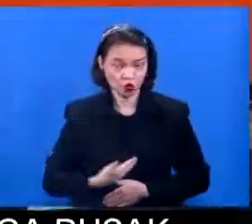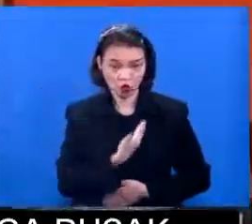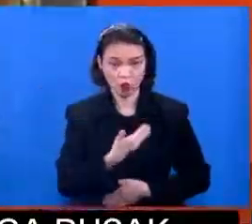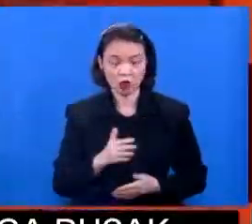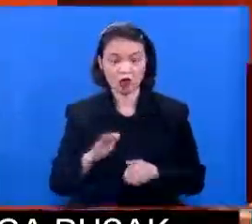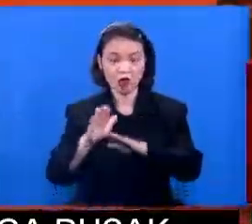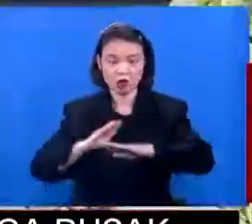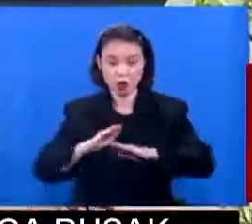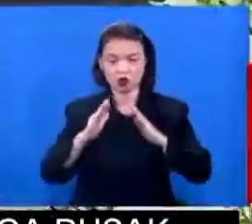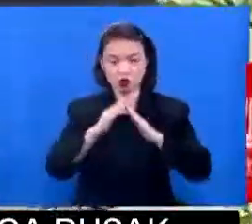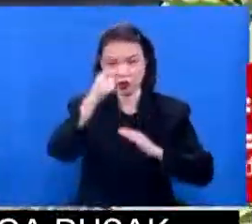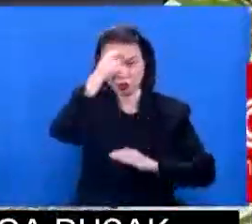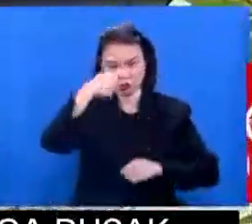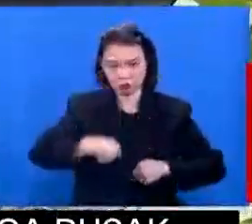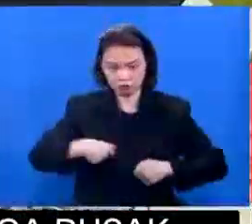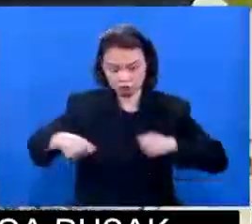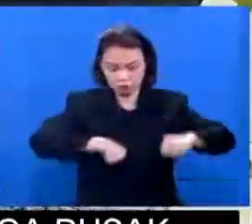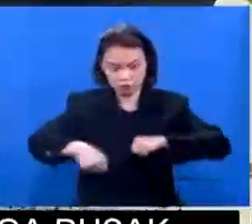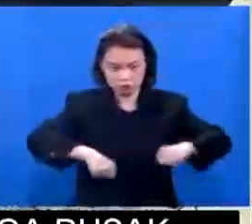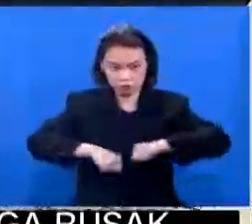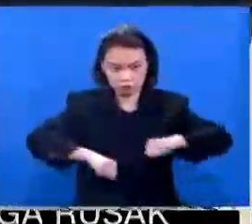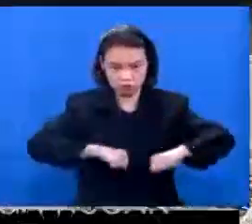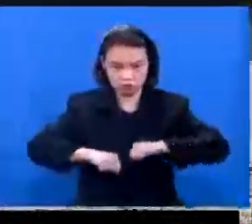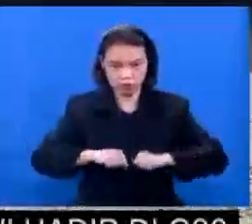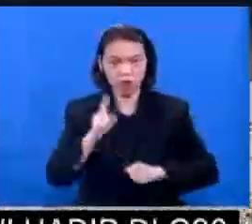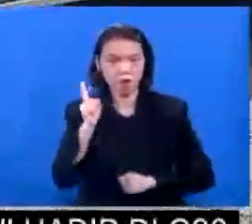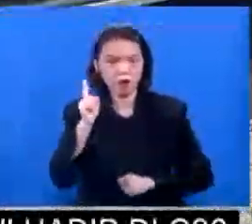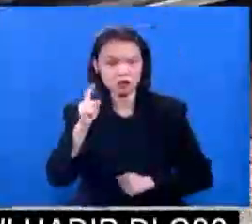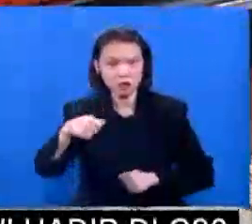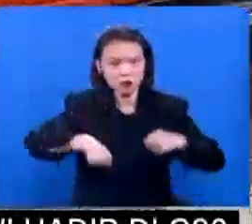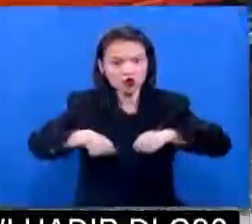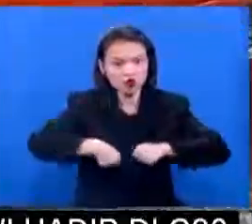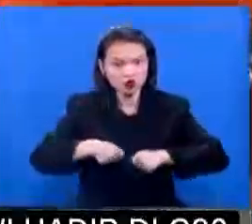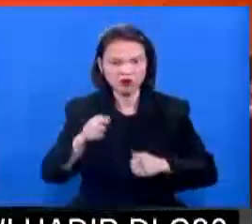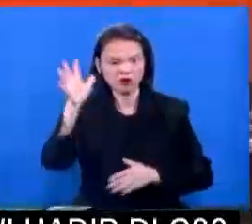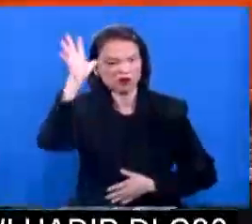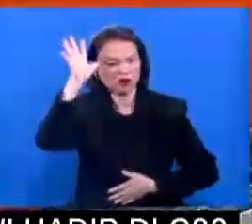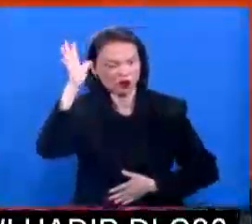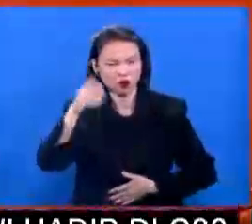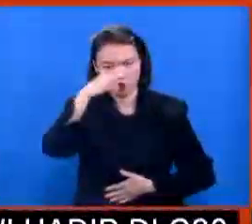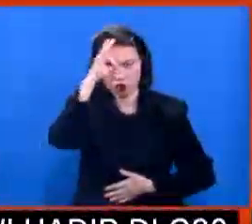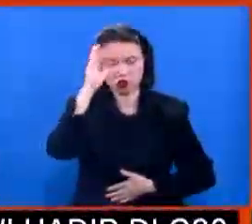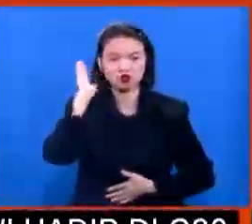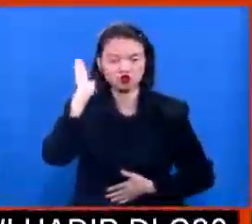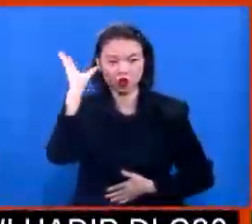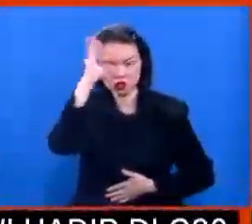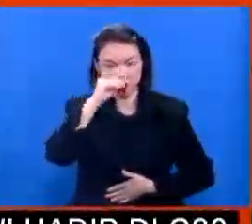karena menderita luka tusukan di bagian perut. Belum diketahui motif penusukan tersebut. Polisi menyatakan sudah mengantongi